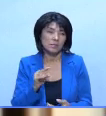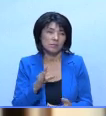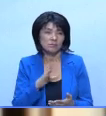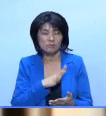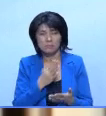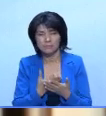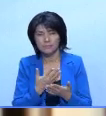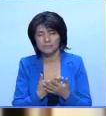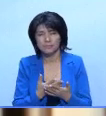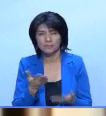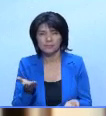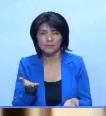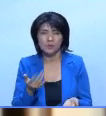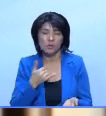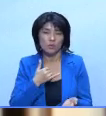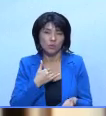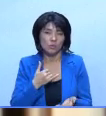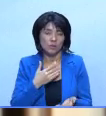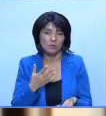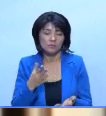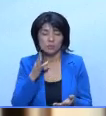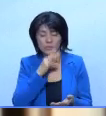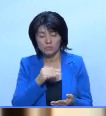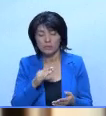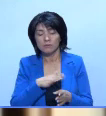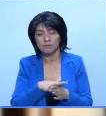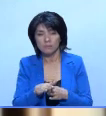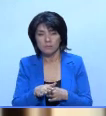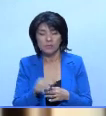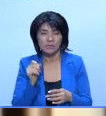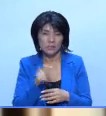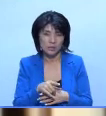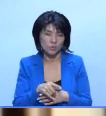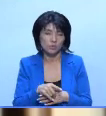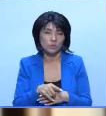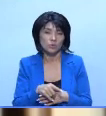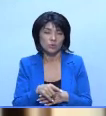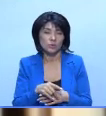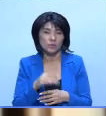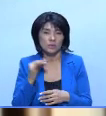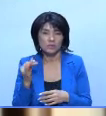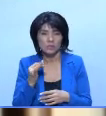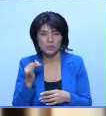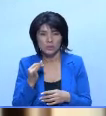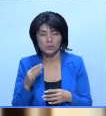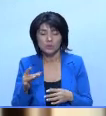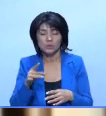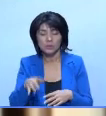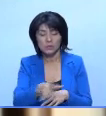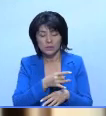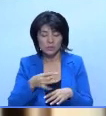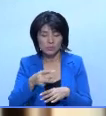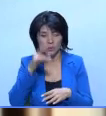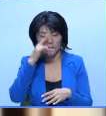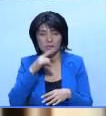в сжатые сроки но у нас нальный банк с успехом выполнил задачу и на территории с публика станут с